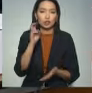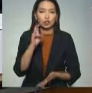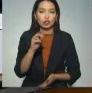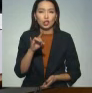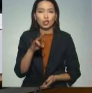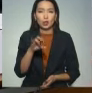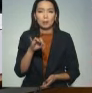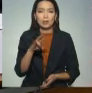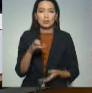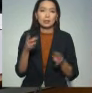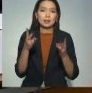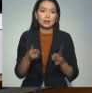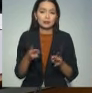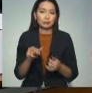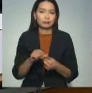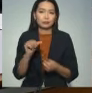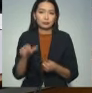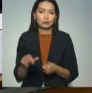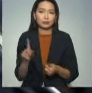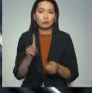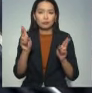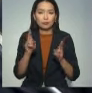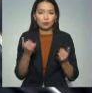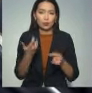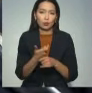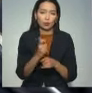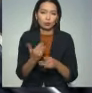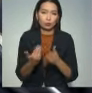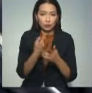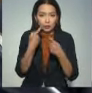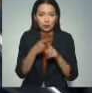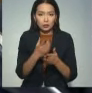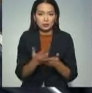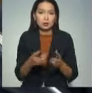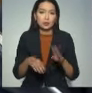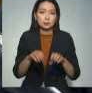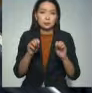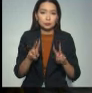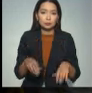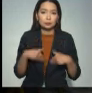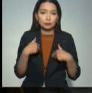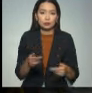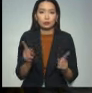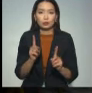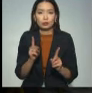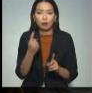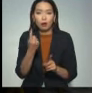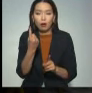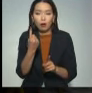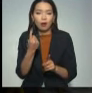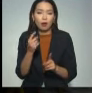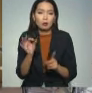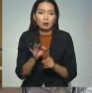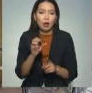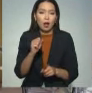чернобыльской трагедии исключено. Якобы стандарты нынче высокие. Более того, специалисты рекомендуют не ограничиваться лишь одной атомной